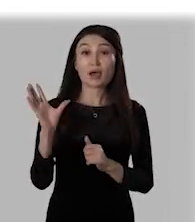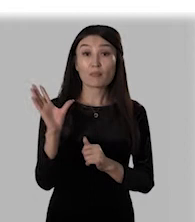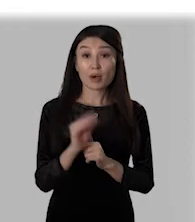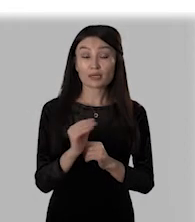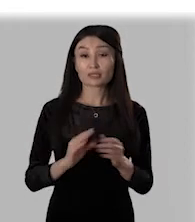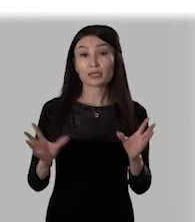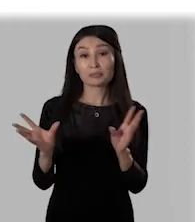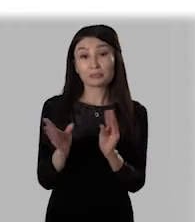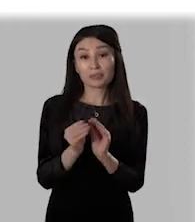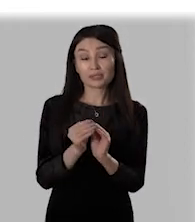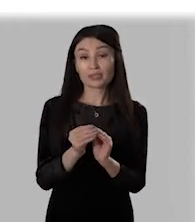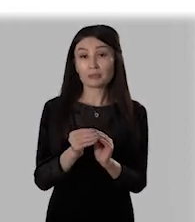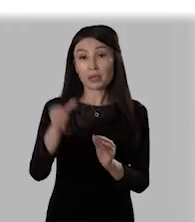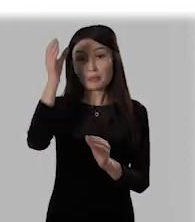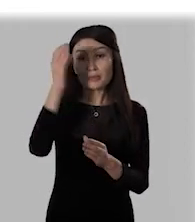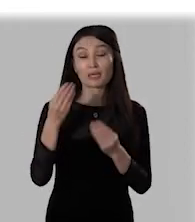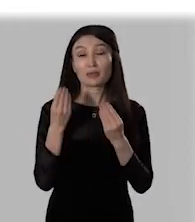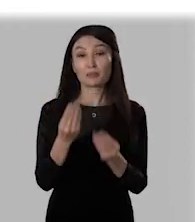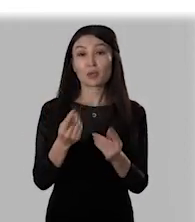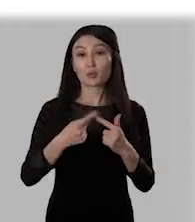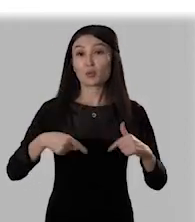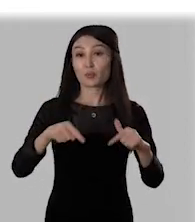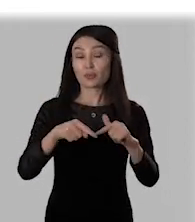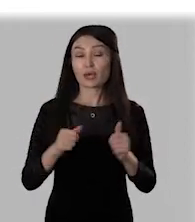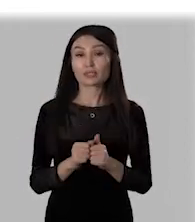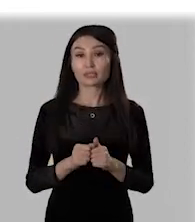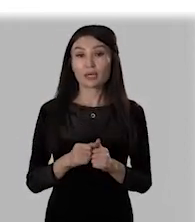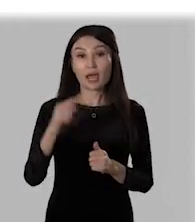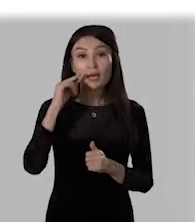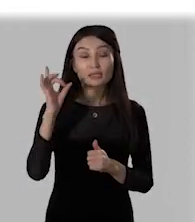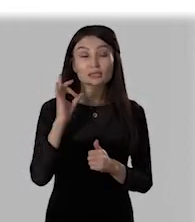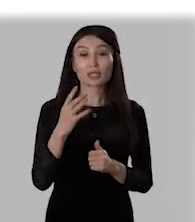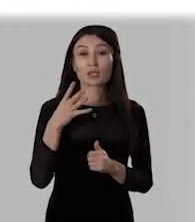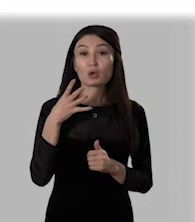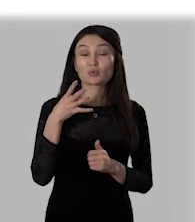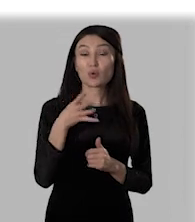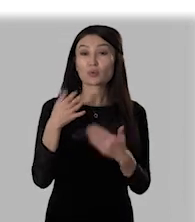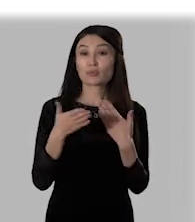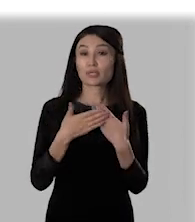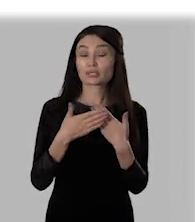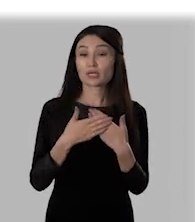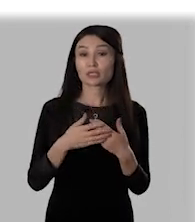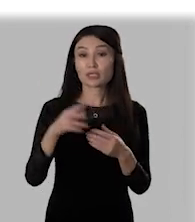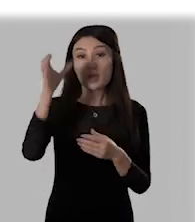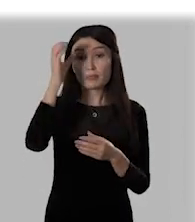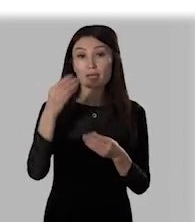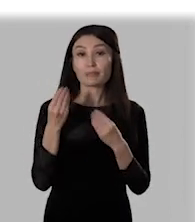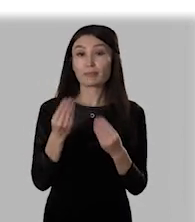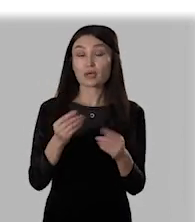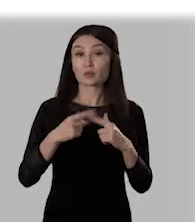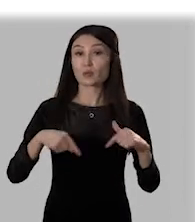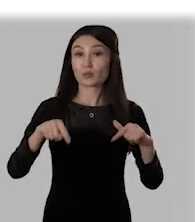баары биригип билим берүү уюмдары. Кыргызстанда 4000дей билим берүү уюмдары